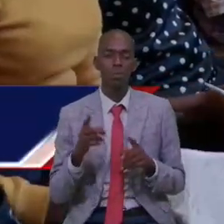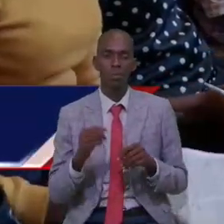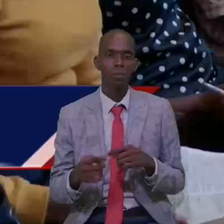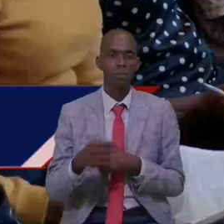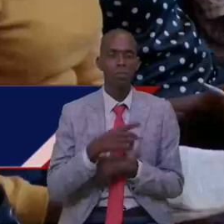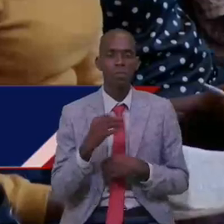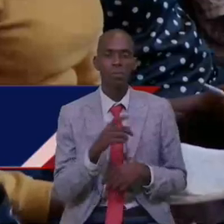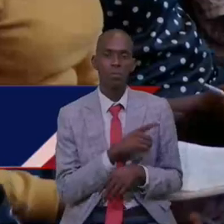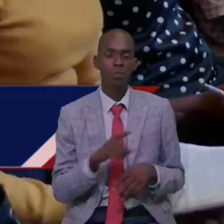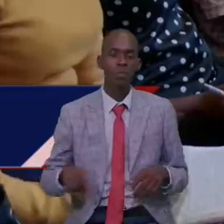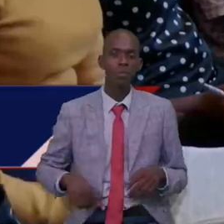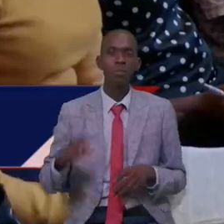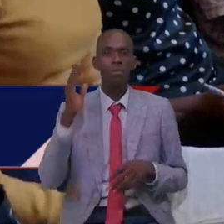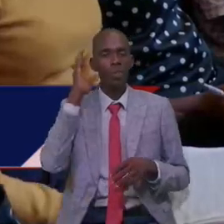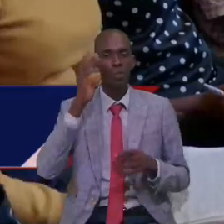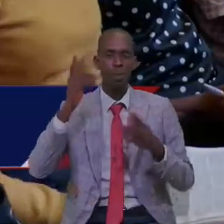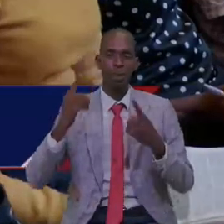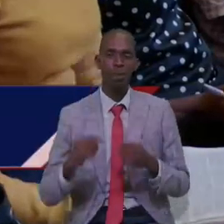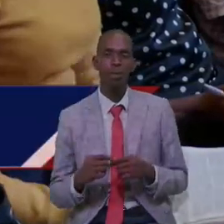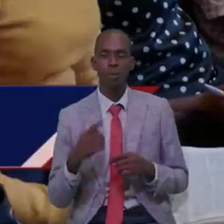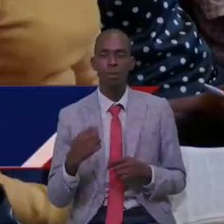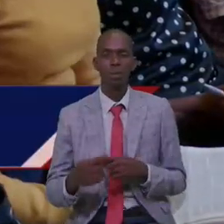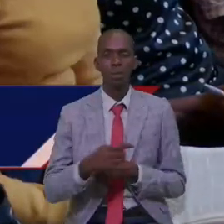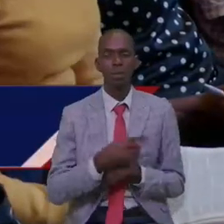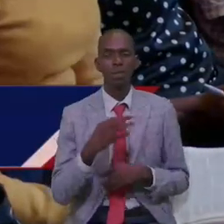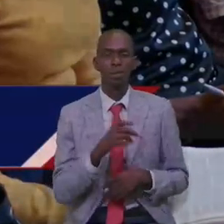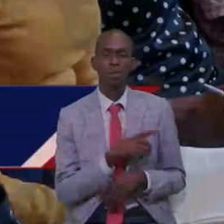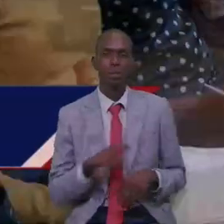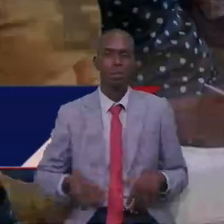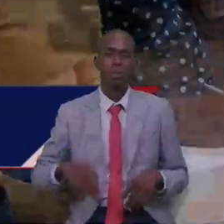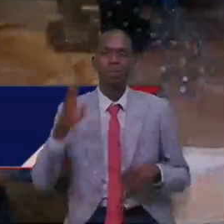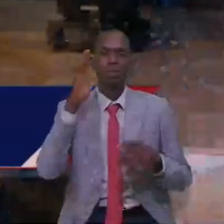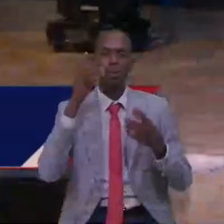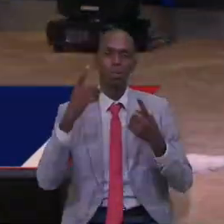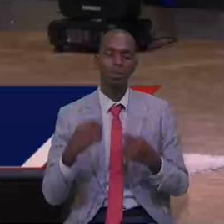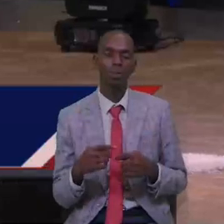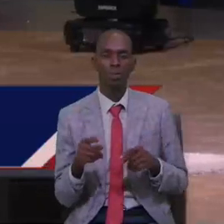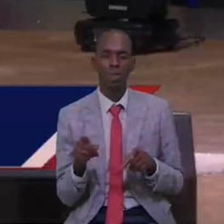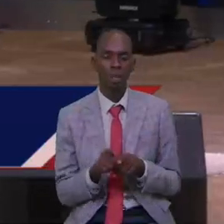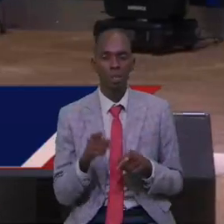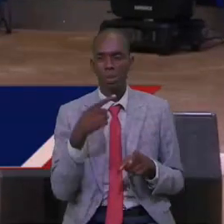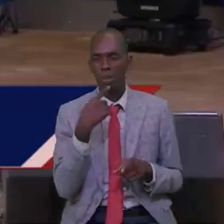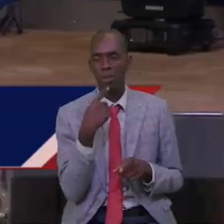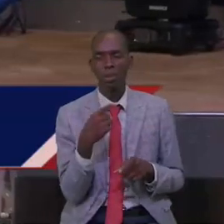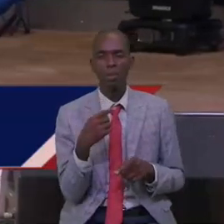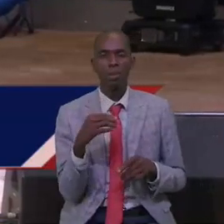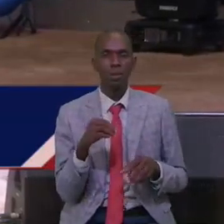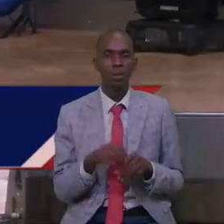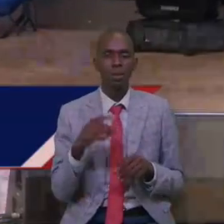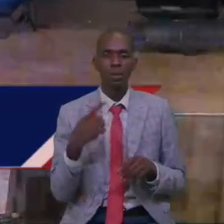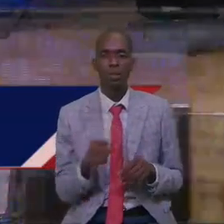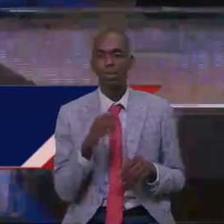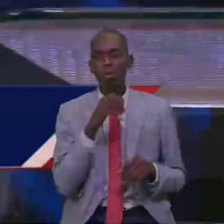Seigneur viendra. Le jour du Seigneur viendra comme comme c'est dit dans l'ancien,